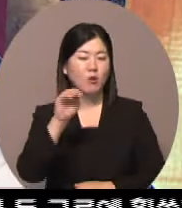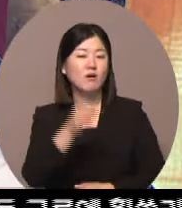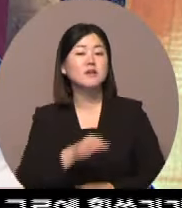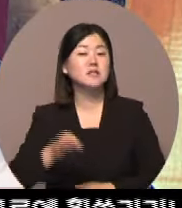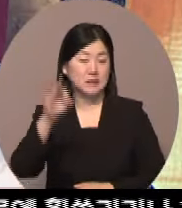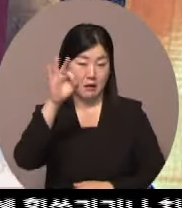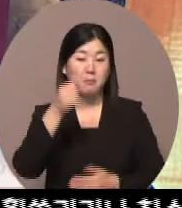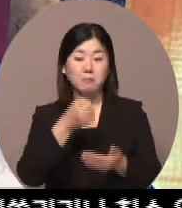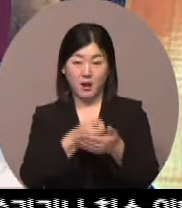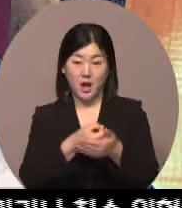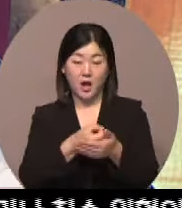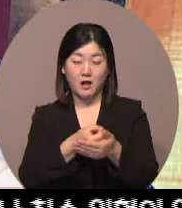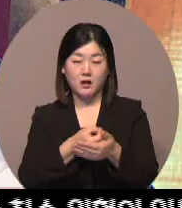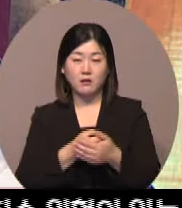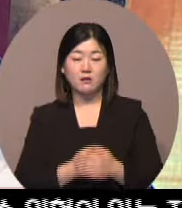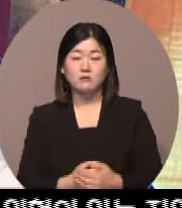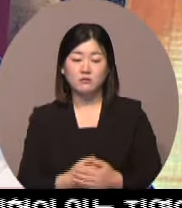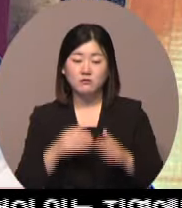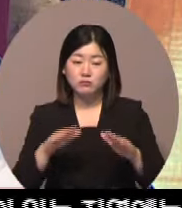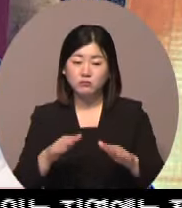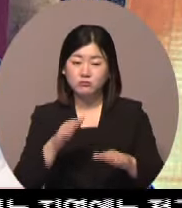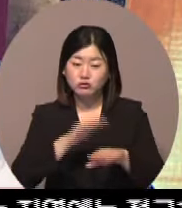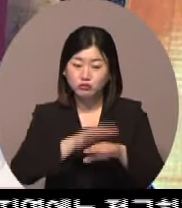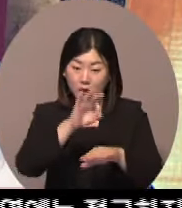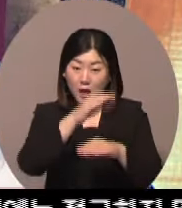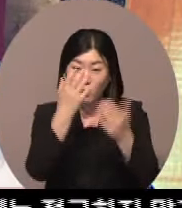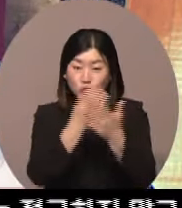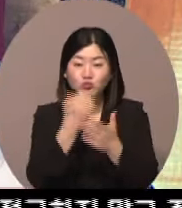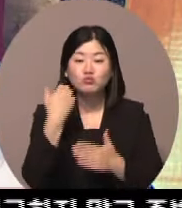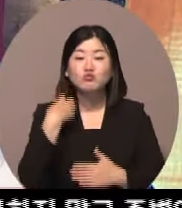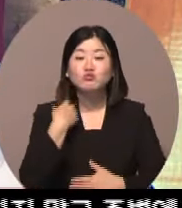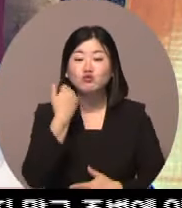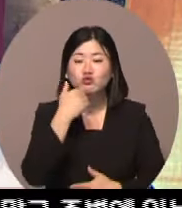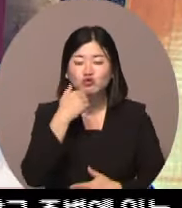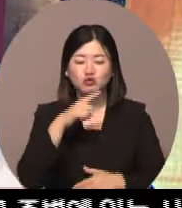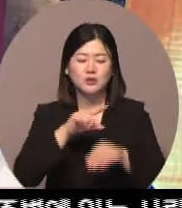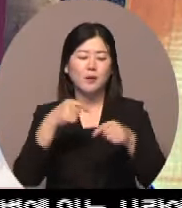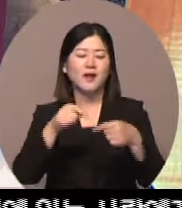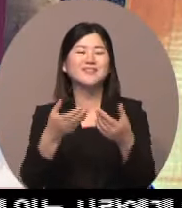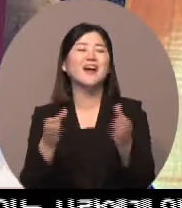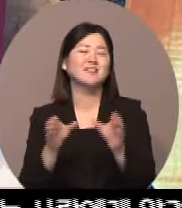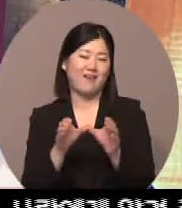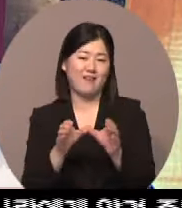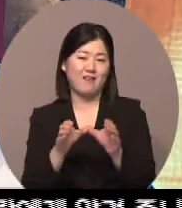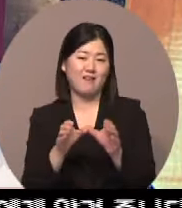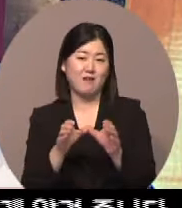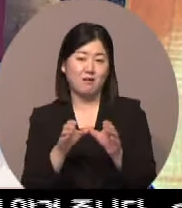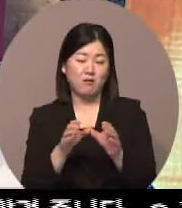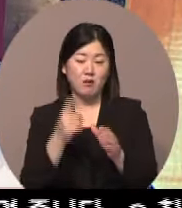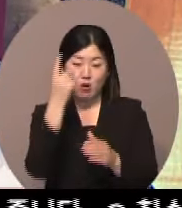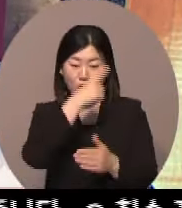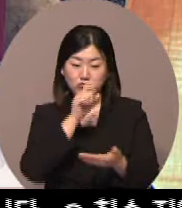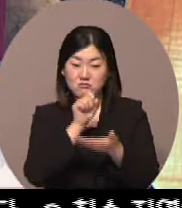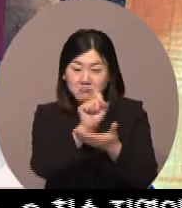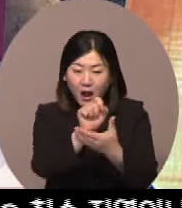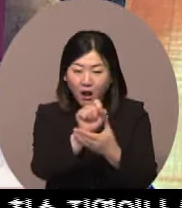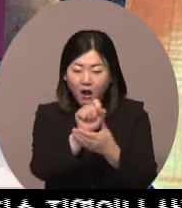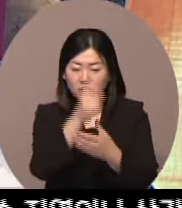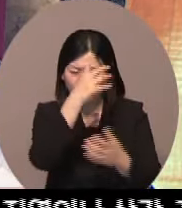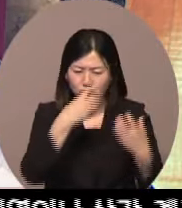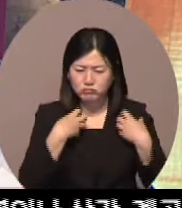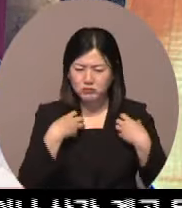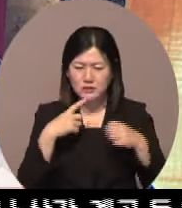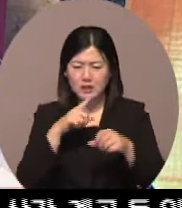인상하기로 했는데요 하지만이 수당 전액을 지방 자치 단체가 부담하고 있어서 생색은 정부가 내고